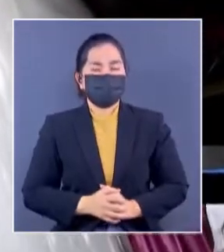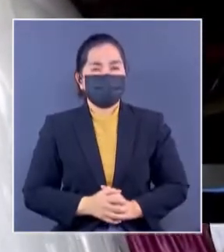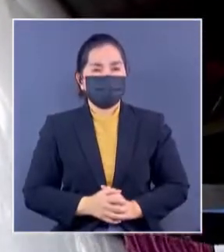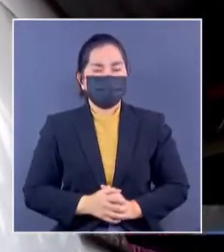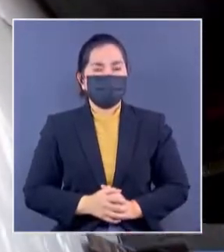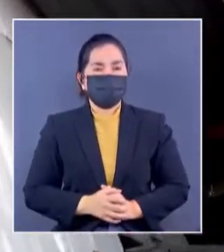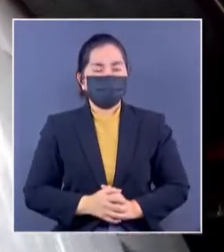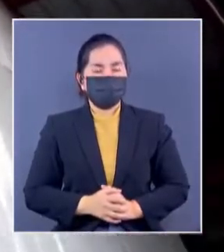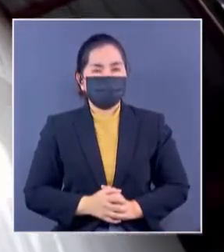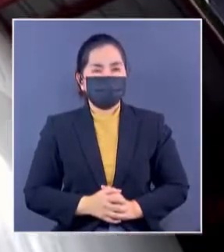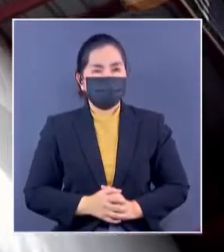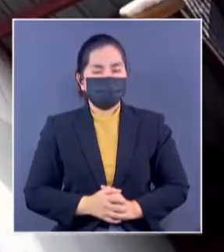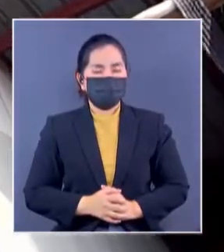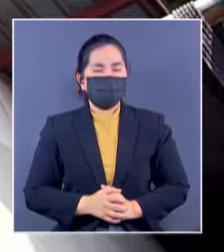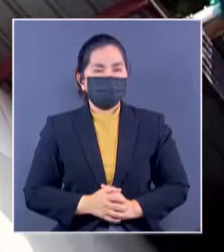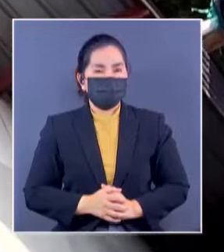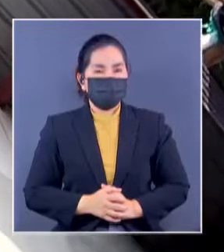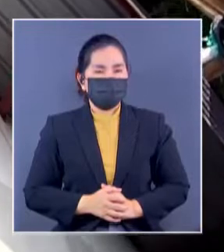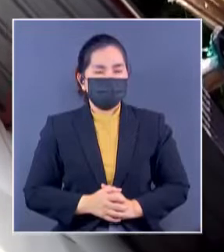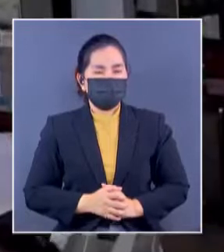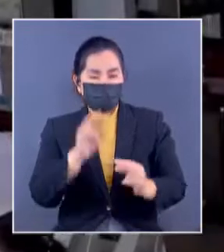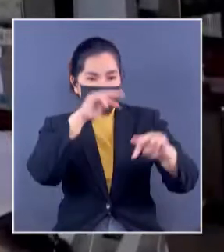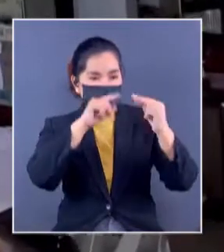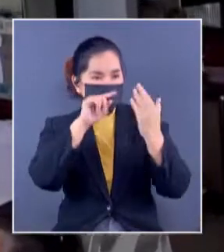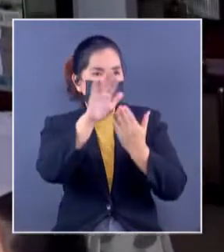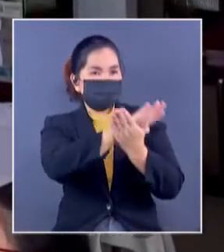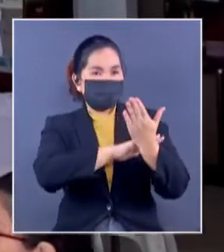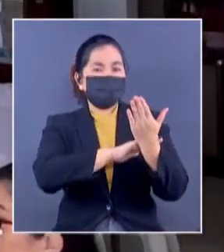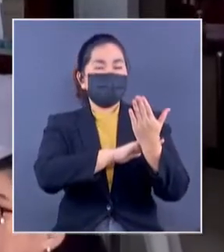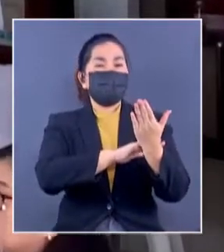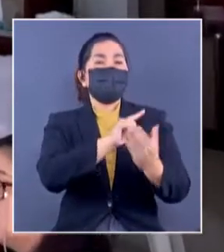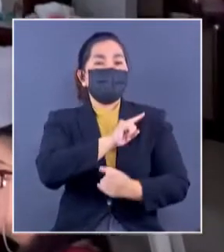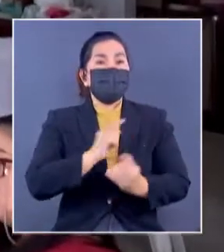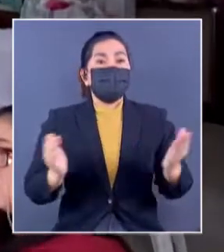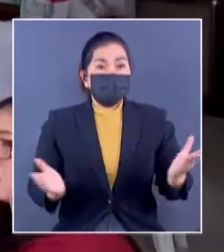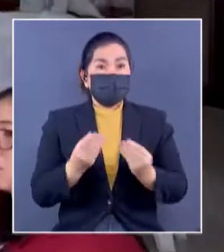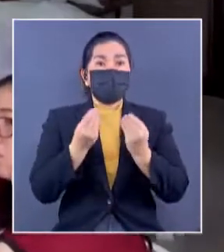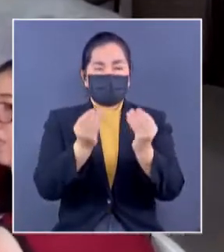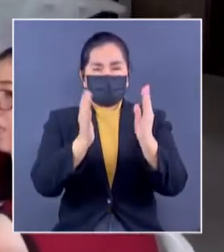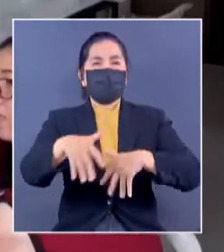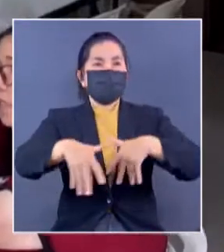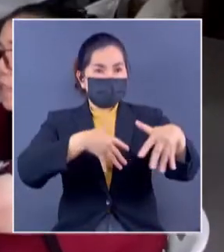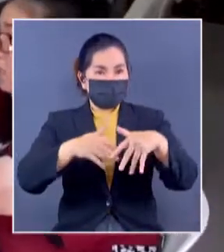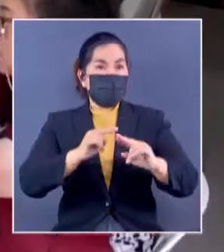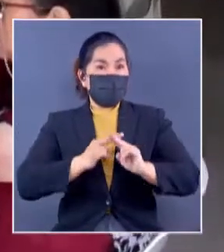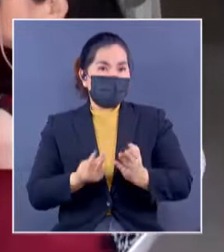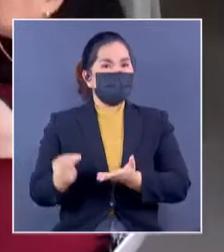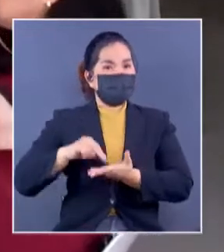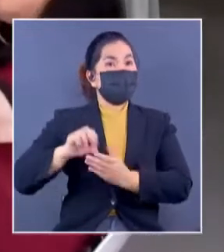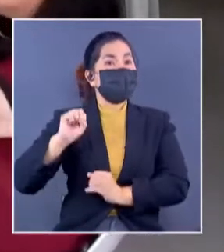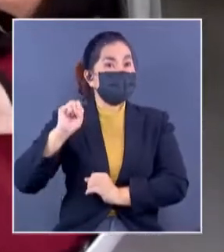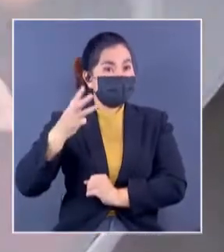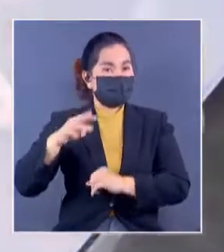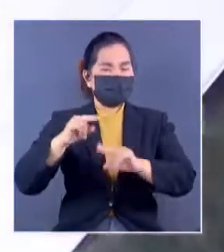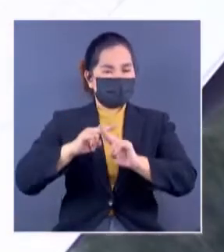องประชาชนในขณะเดียวกันครอบคลุมทั่วประเทศเราทำหน้าที่ไปสนับสนุนให้ประชาชนนั้นลุกขึ้นมาจัดสวัสดิการ